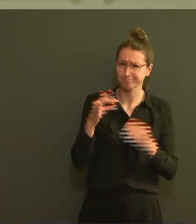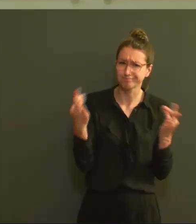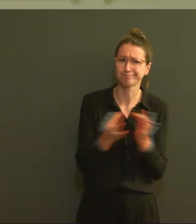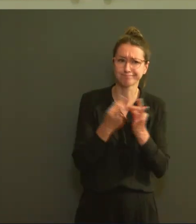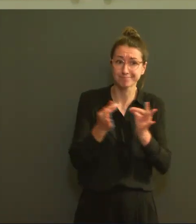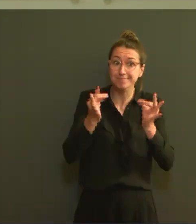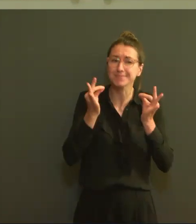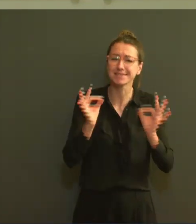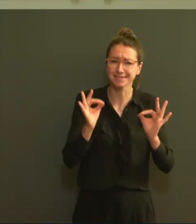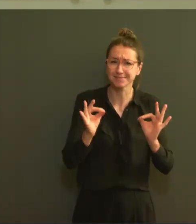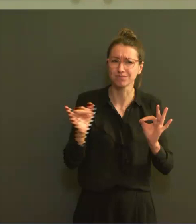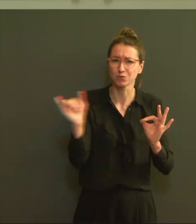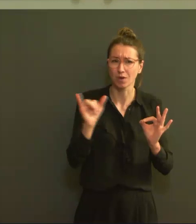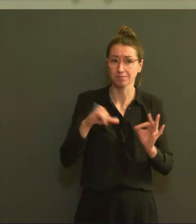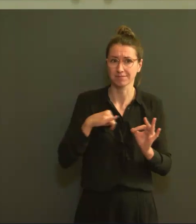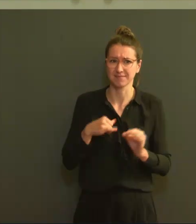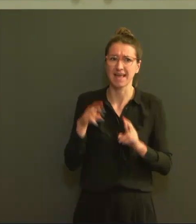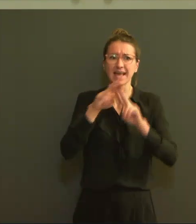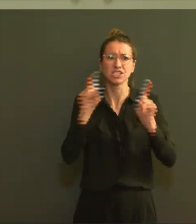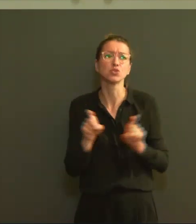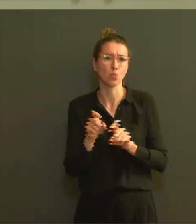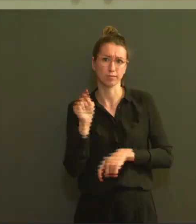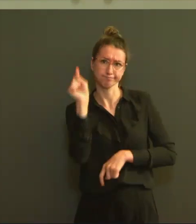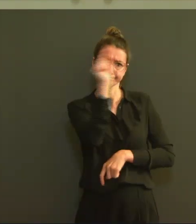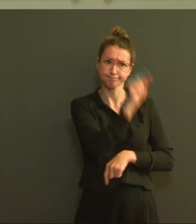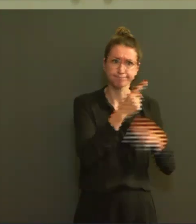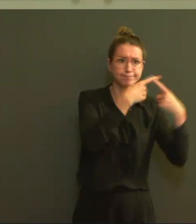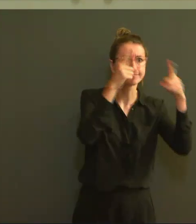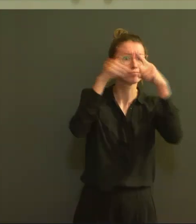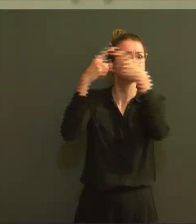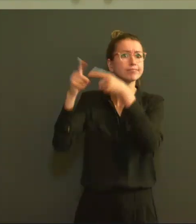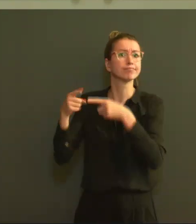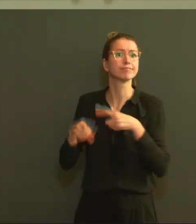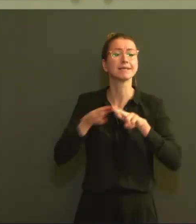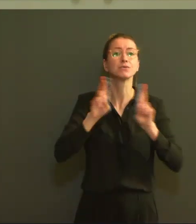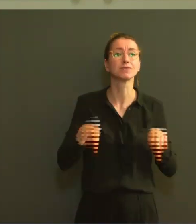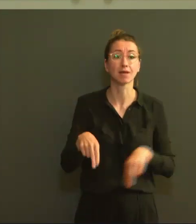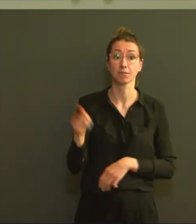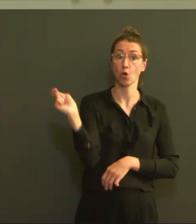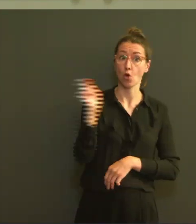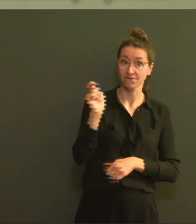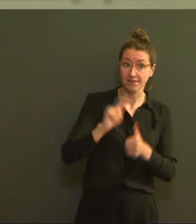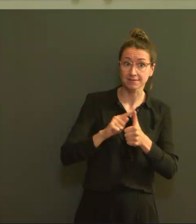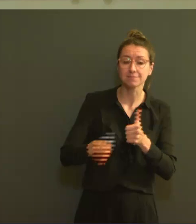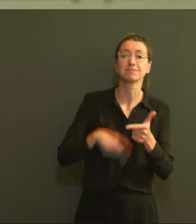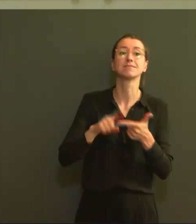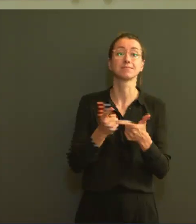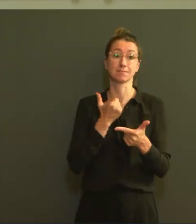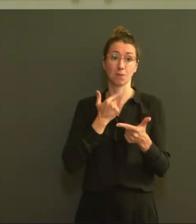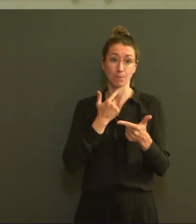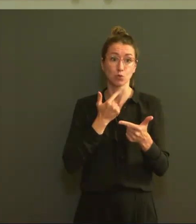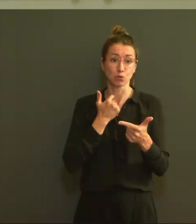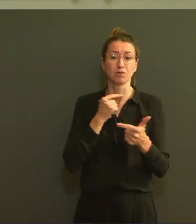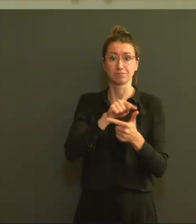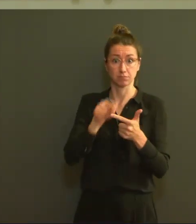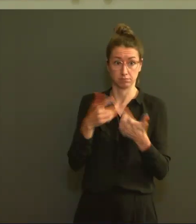d'importantes différences régionales. Dans les provinces d'Anvers, de Limbourg et de Luxembourg, on constate que ces courbes sont